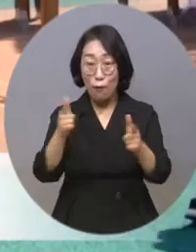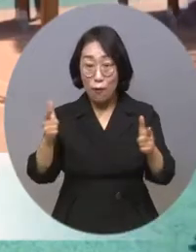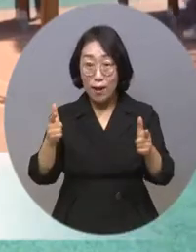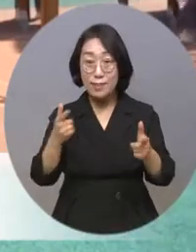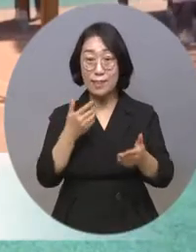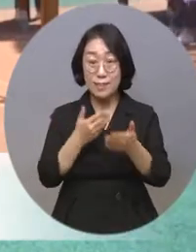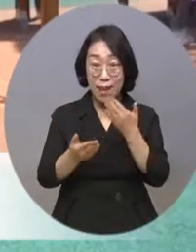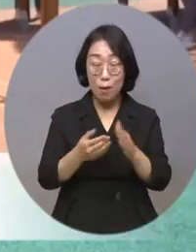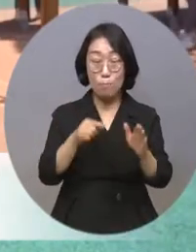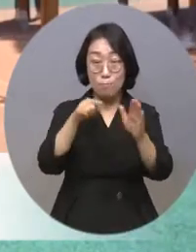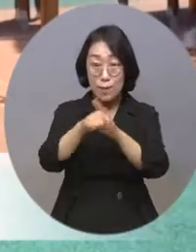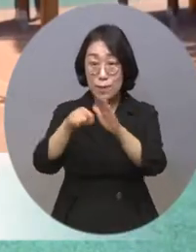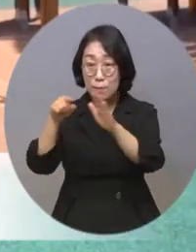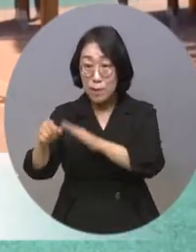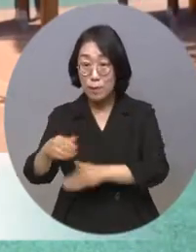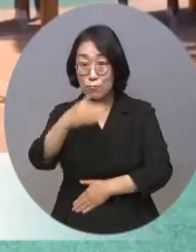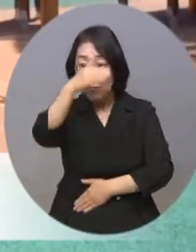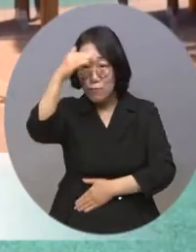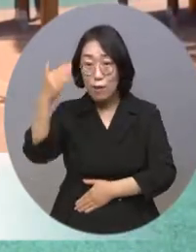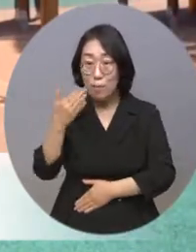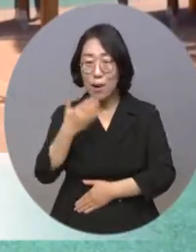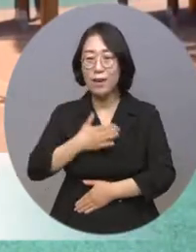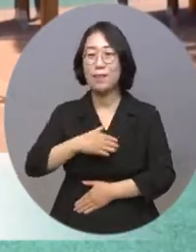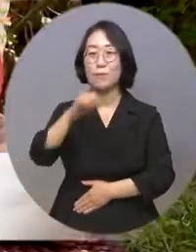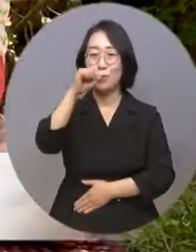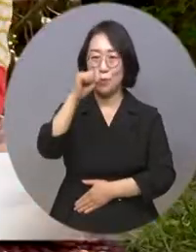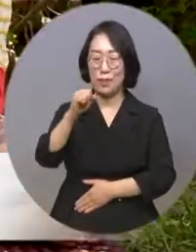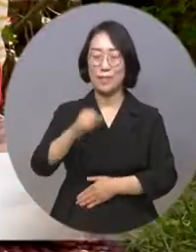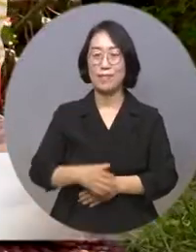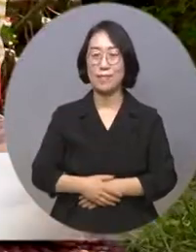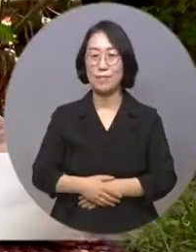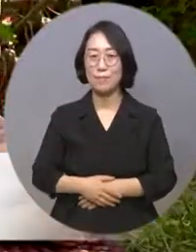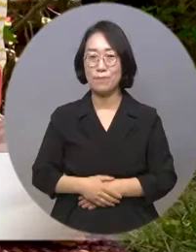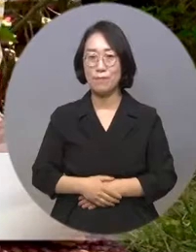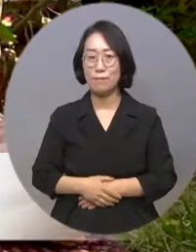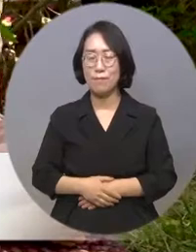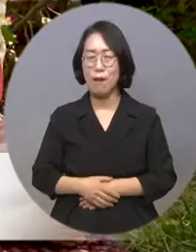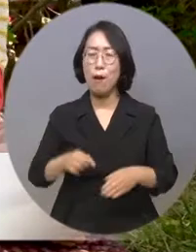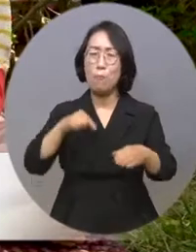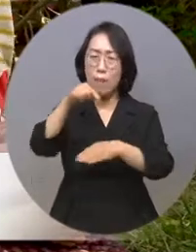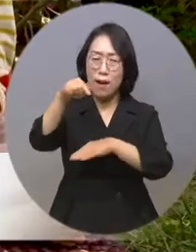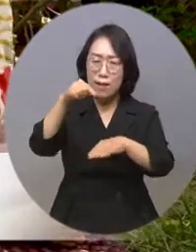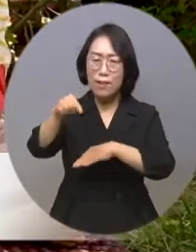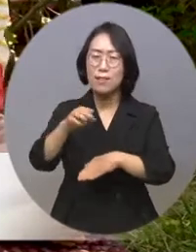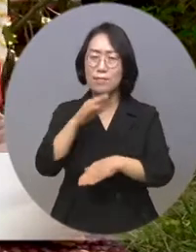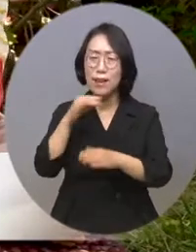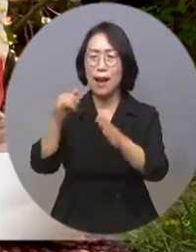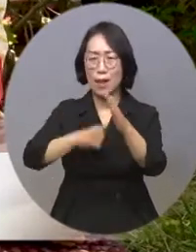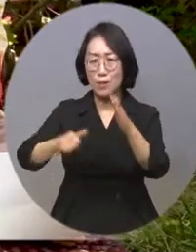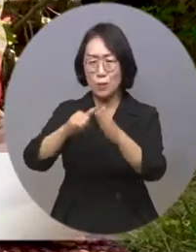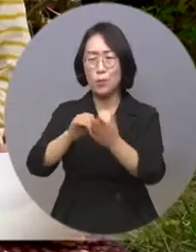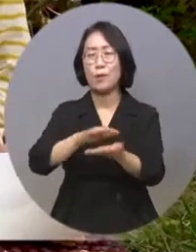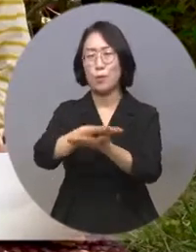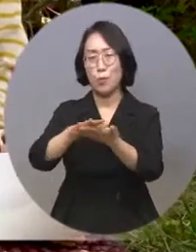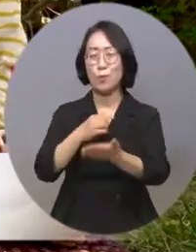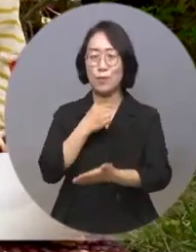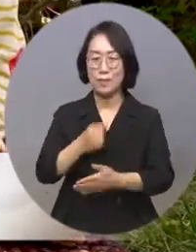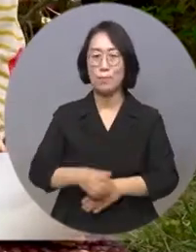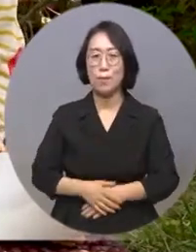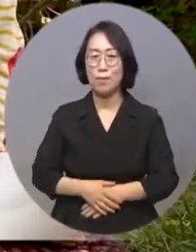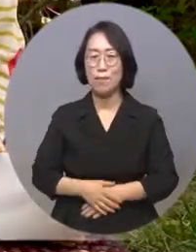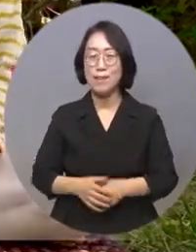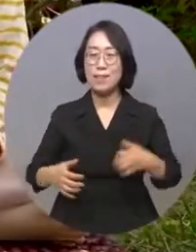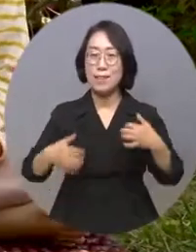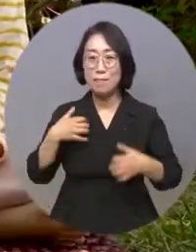부스도 체험할 수 있어서 기분도 좋았습니다. 이제부터 많이 밖에서 같이 가족들이랑 놀고 싶어요.